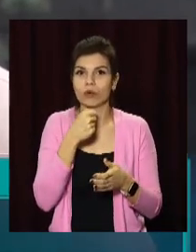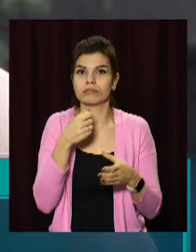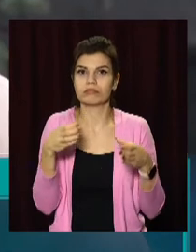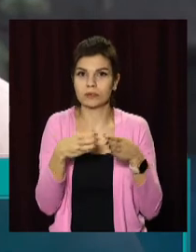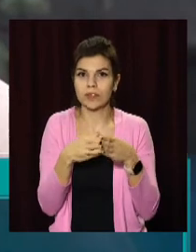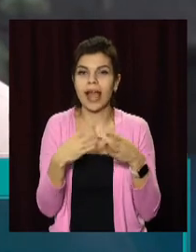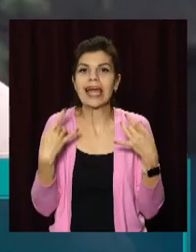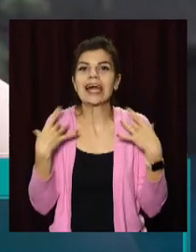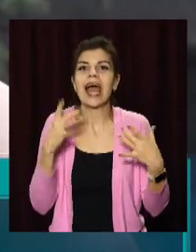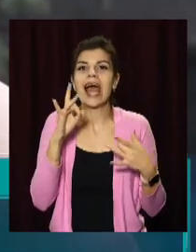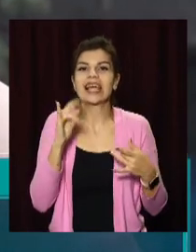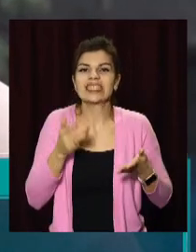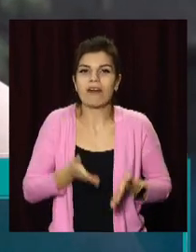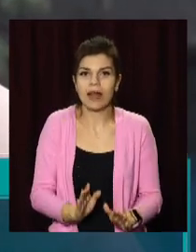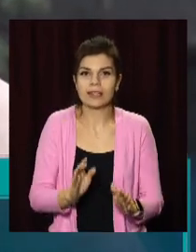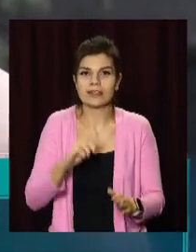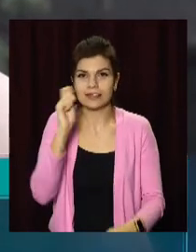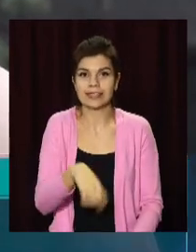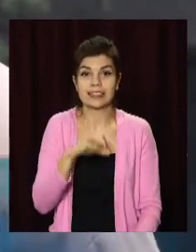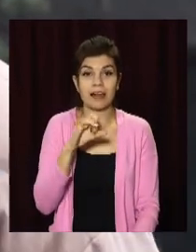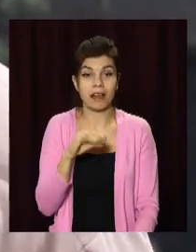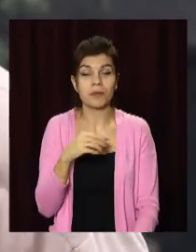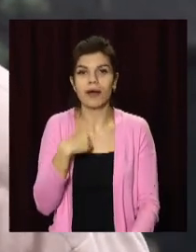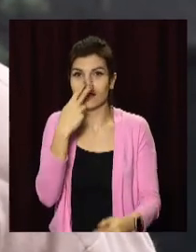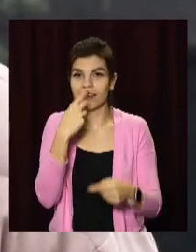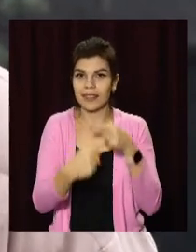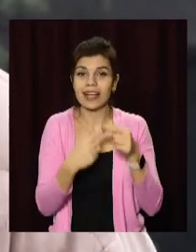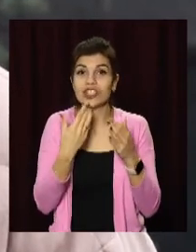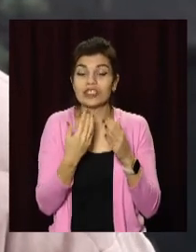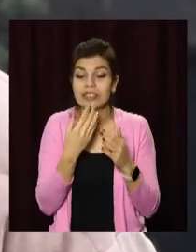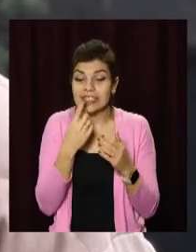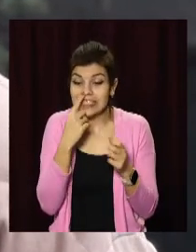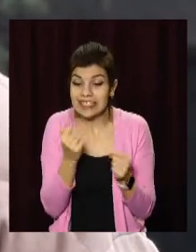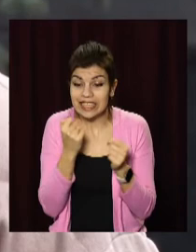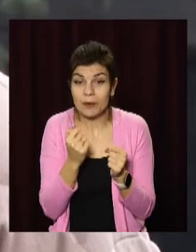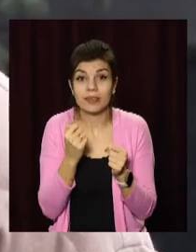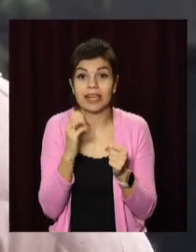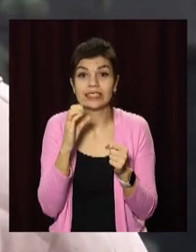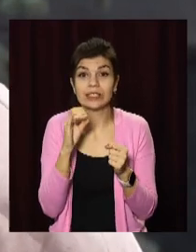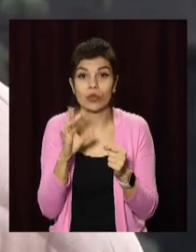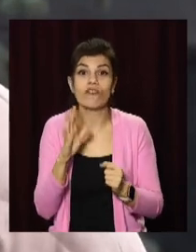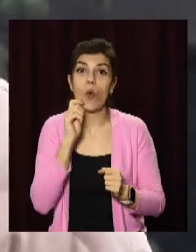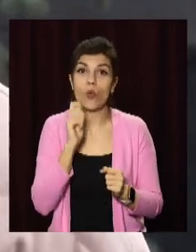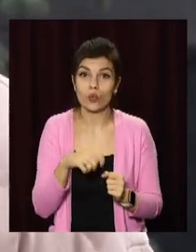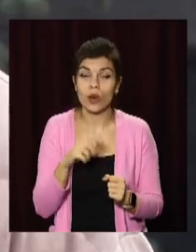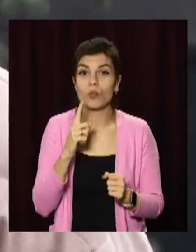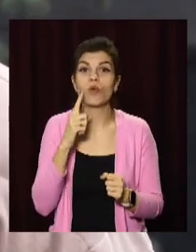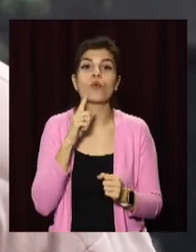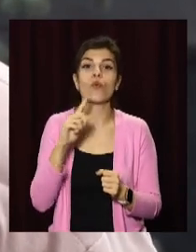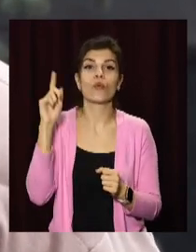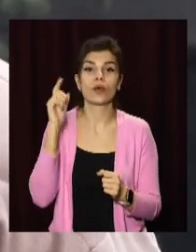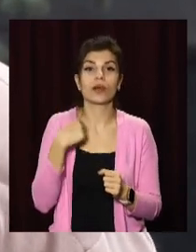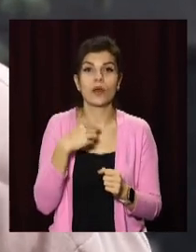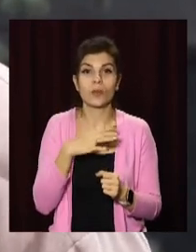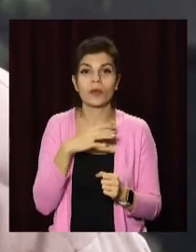и это было очень круто. И у меня уже появилась такая традиция начинать свой зимний сезон в Украине, потому что в прошлом году я начинала